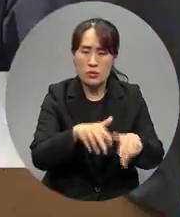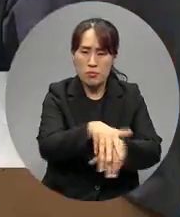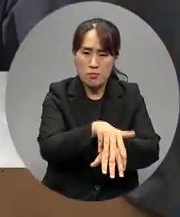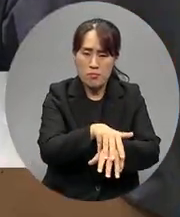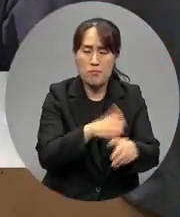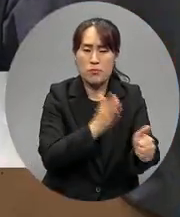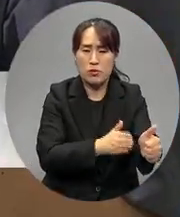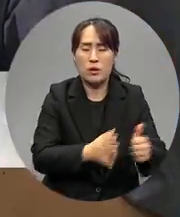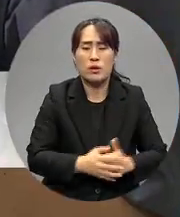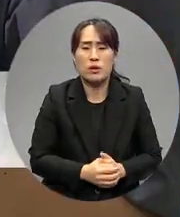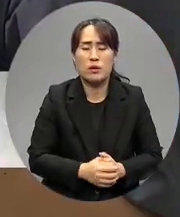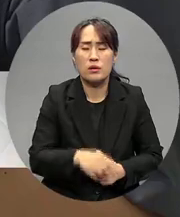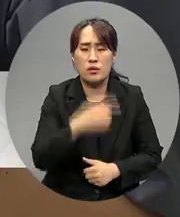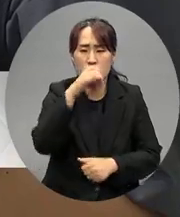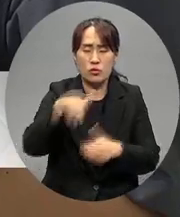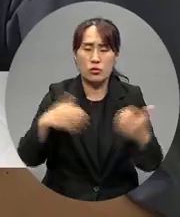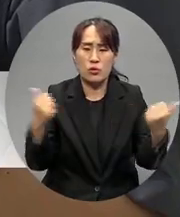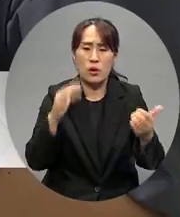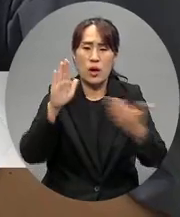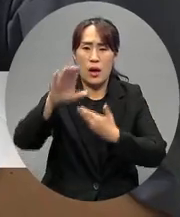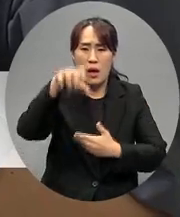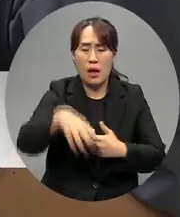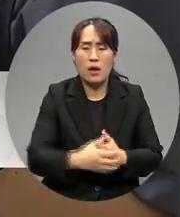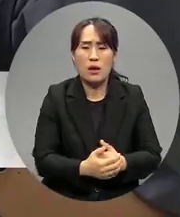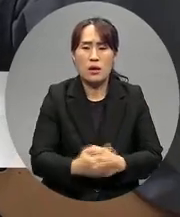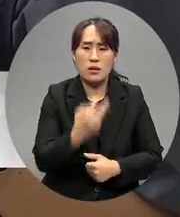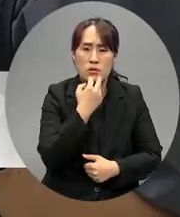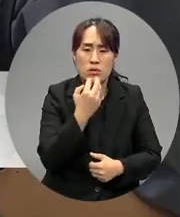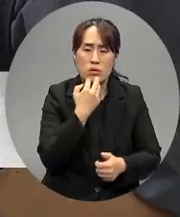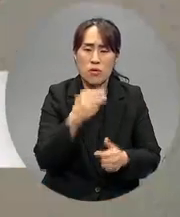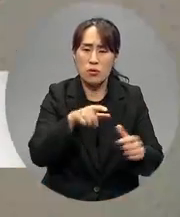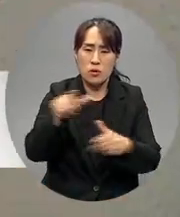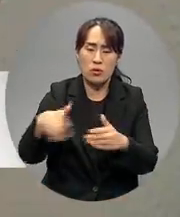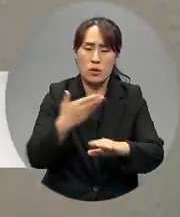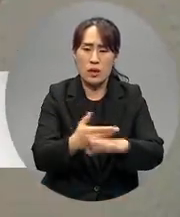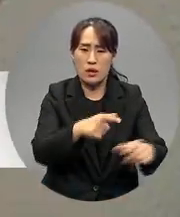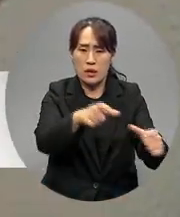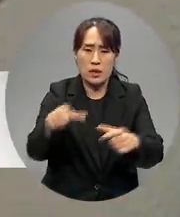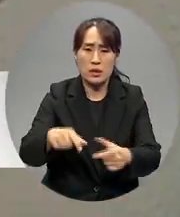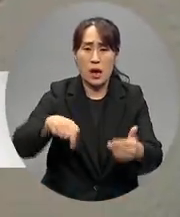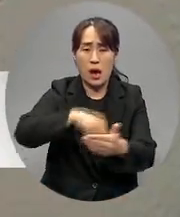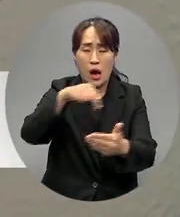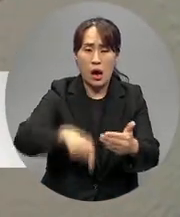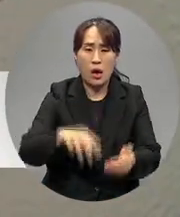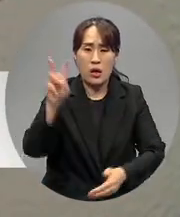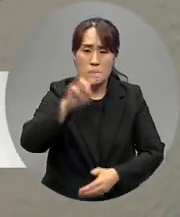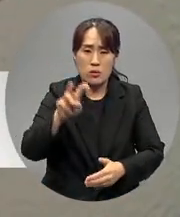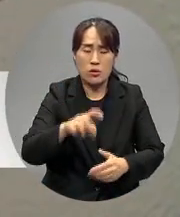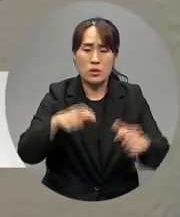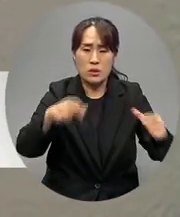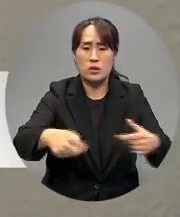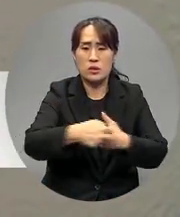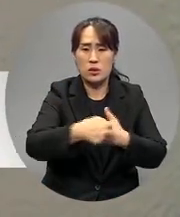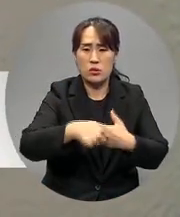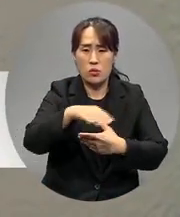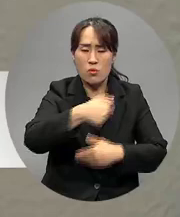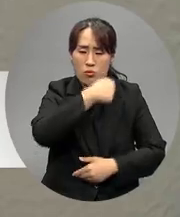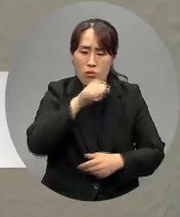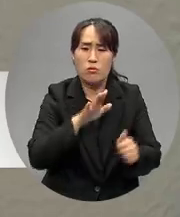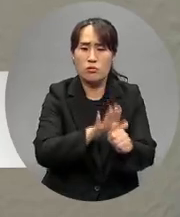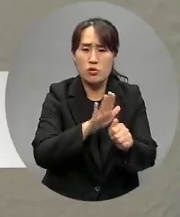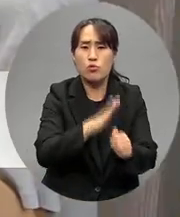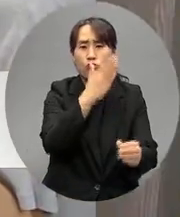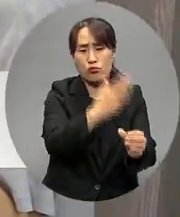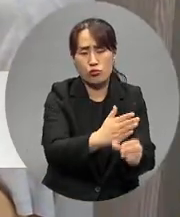민주노총 충북지부는 오늘 충북도의회 앞에서 서울과 경기 등 다른 자치단체에선 30개 지방의료원에 예산을